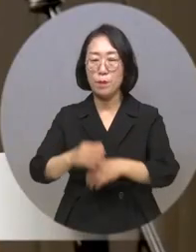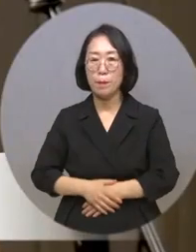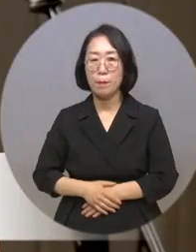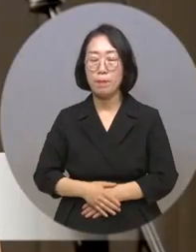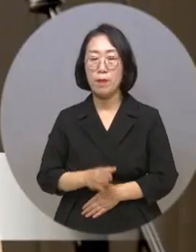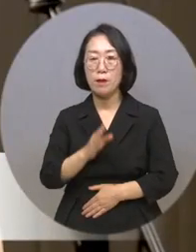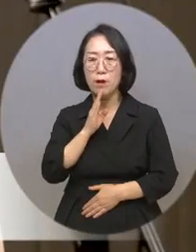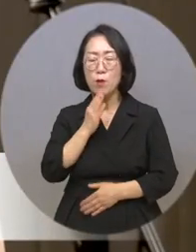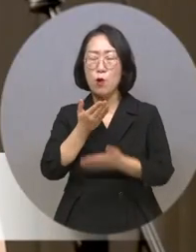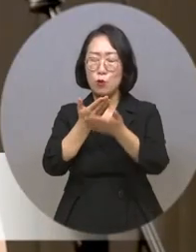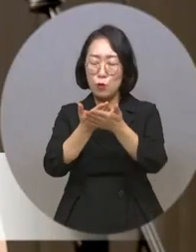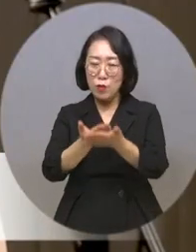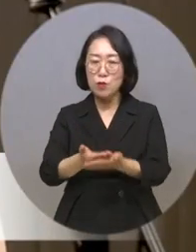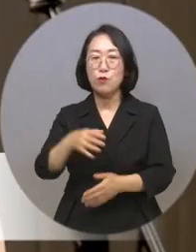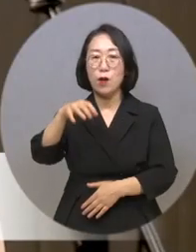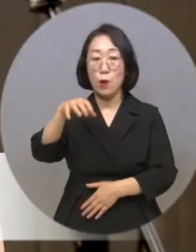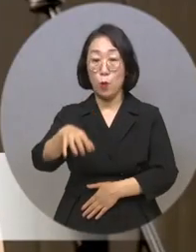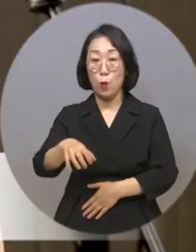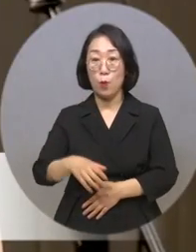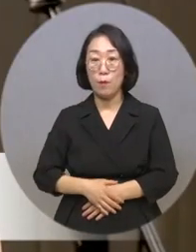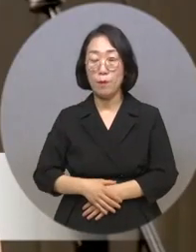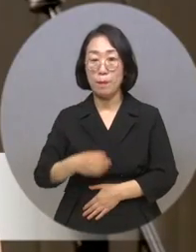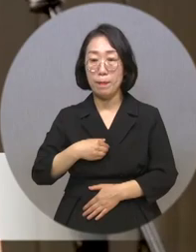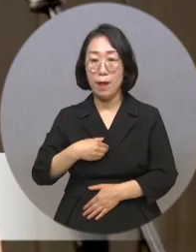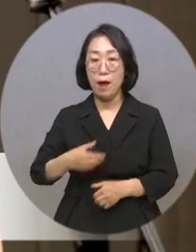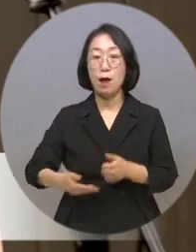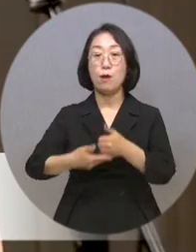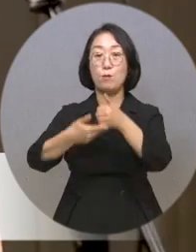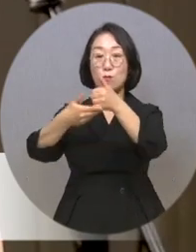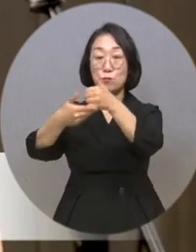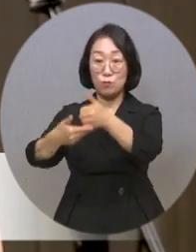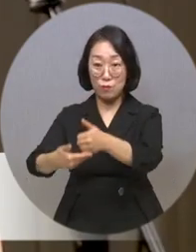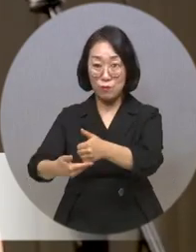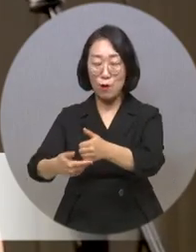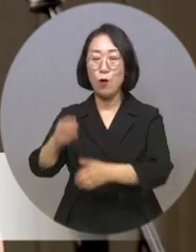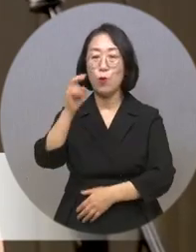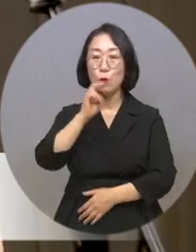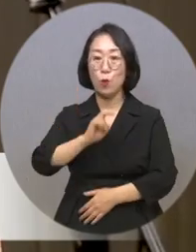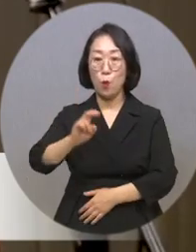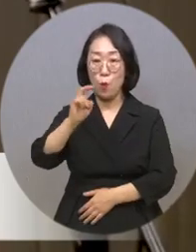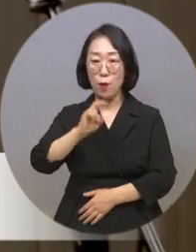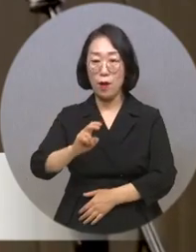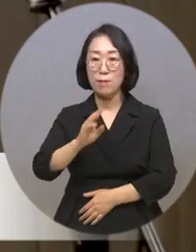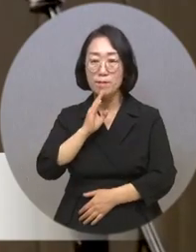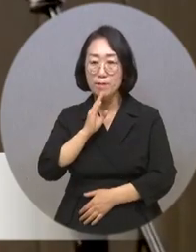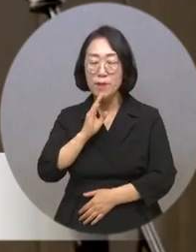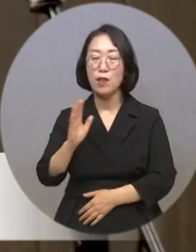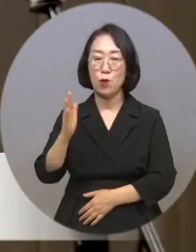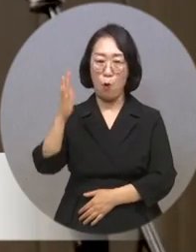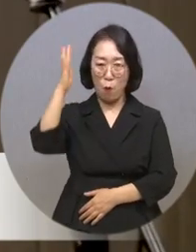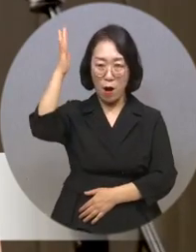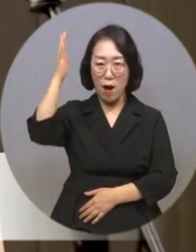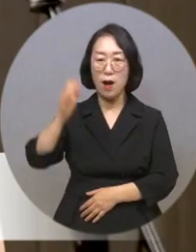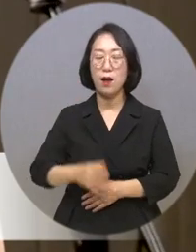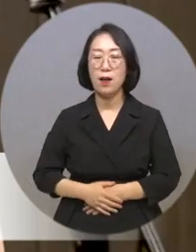정말 귀한 자리에 이렇게 부름을 받아서 노래를 할 수 있다는 것만으로도 너무 영광이었고요.